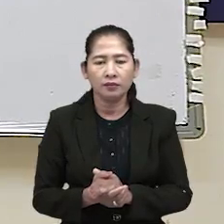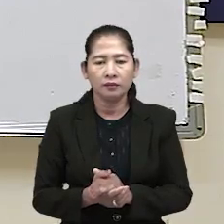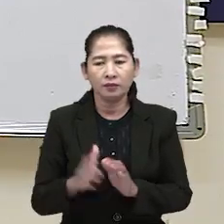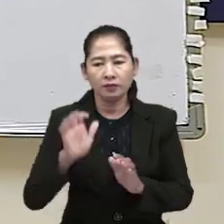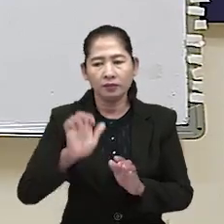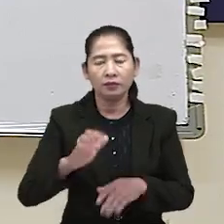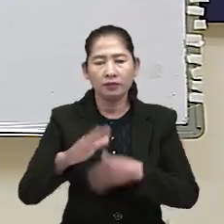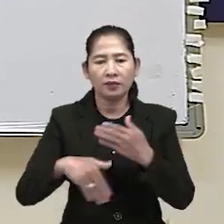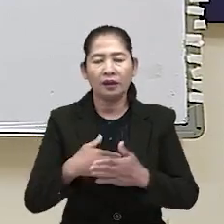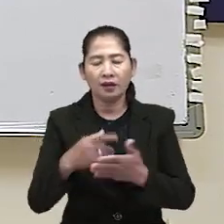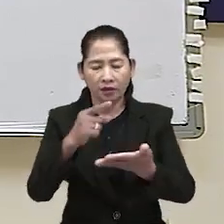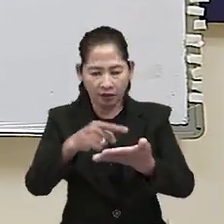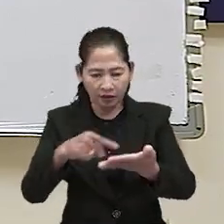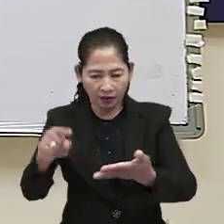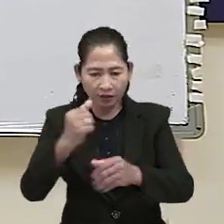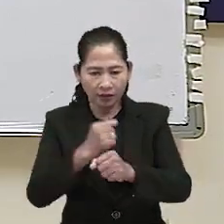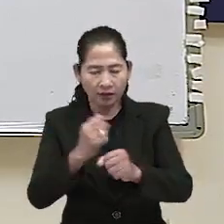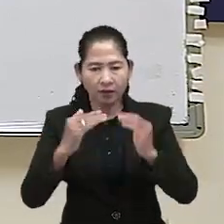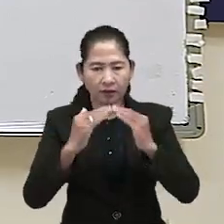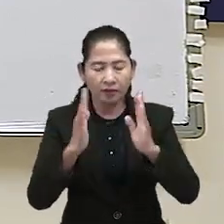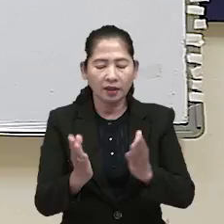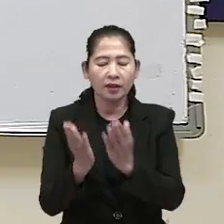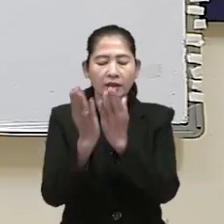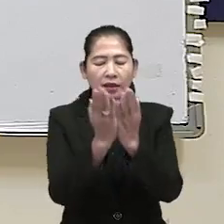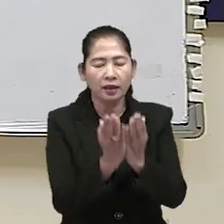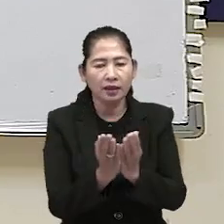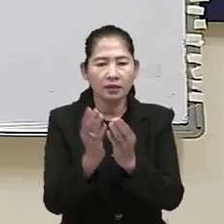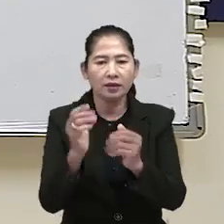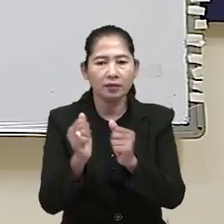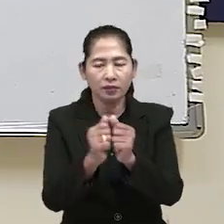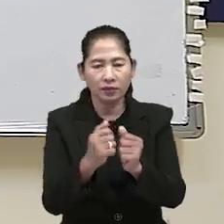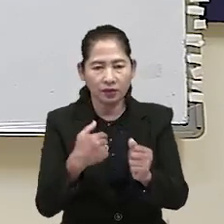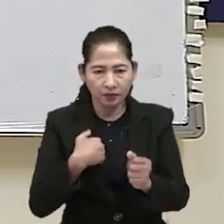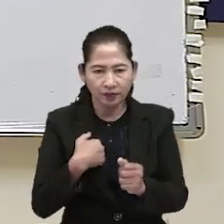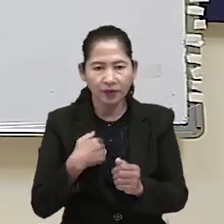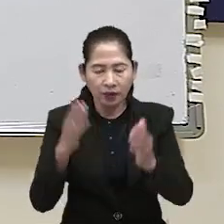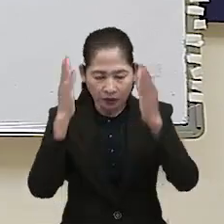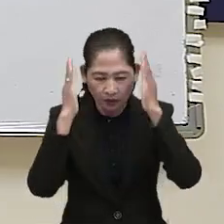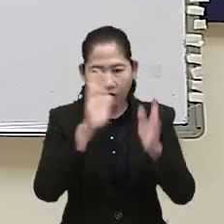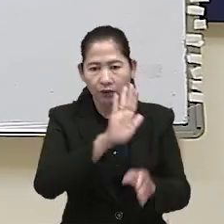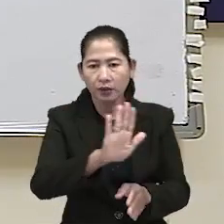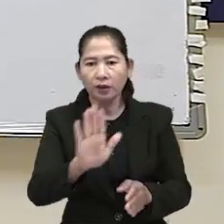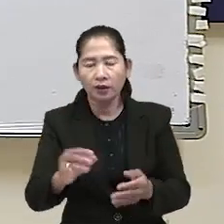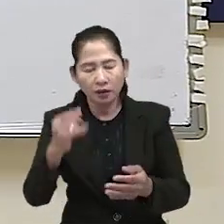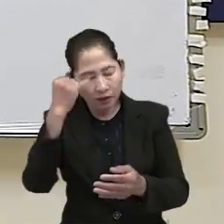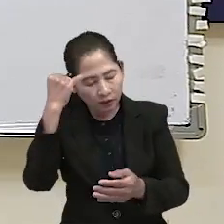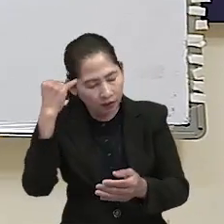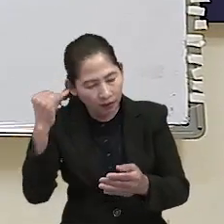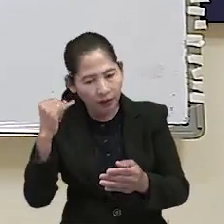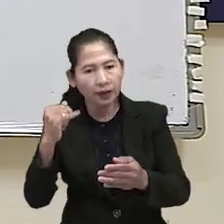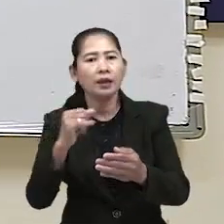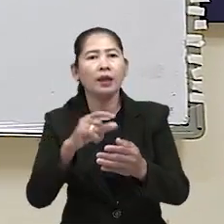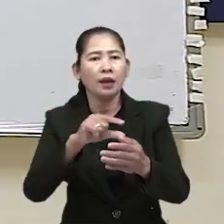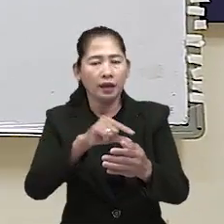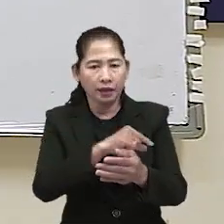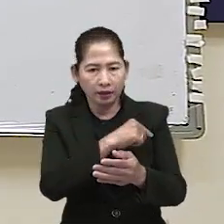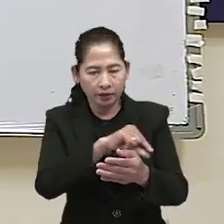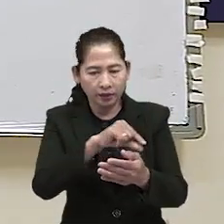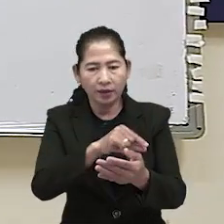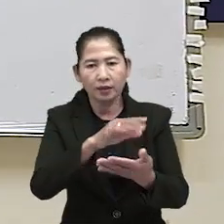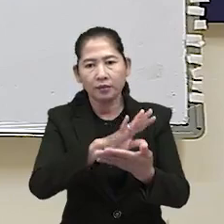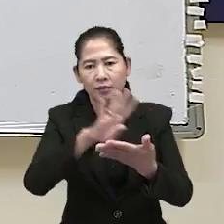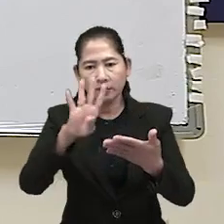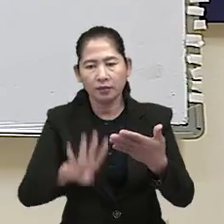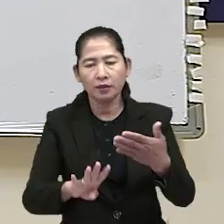Chà, tặng ọc này cái cách cao tệ. Chân con ăn cái cao tệ cho mùi nè cửu con. Cho con tay cầm nạp bọt cả tệ mùi vết. Ẩm pi sắt